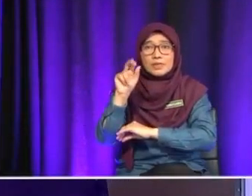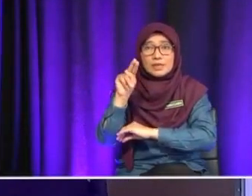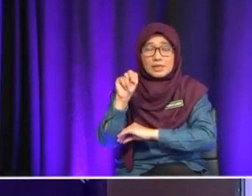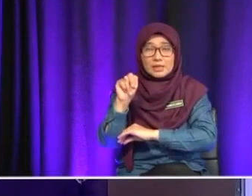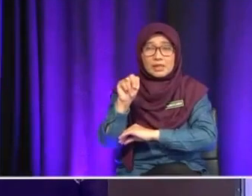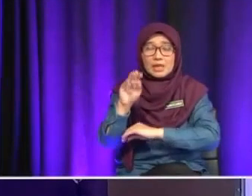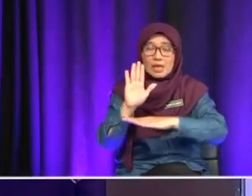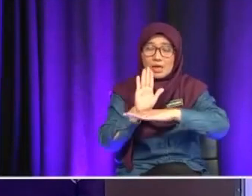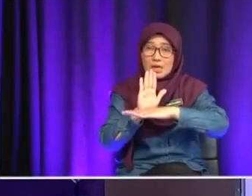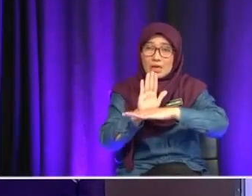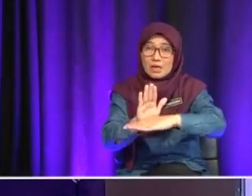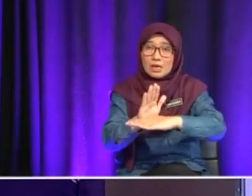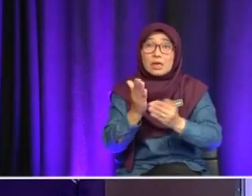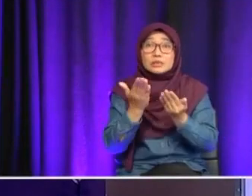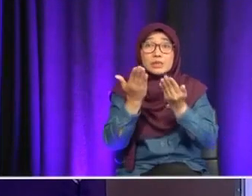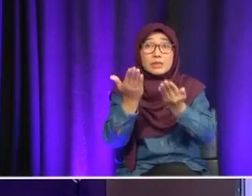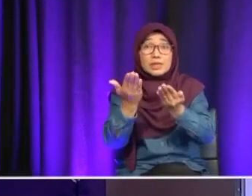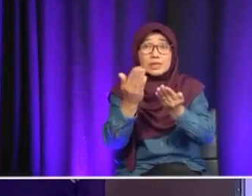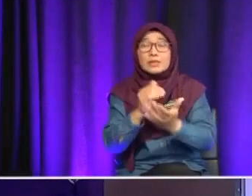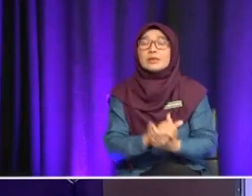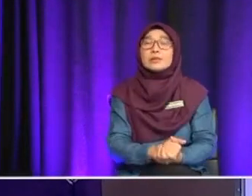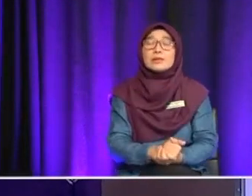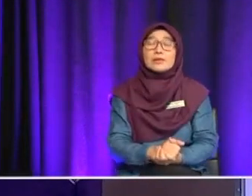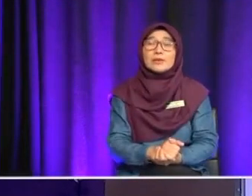adalah akad yang merujuk kepada